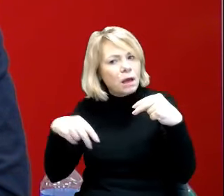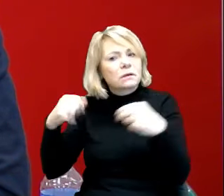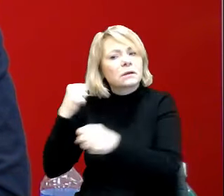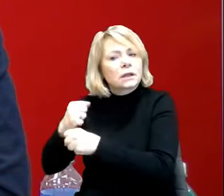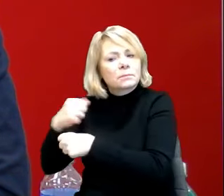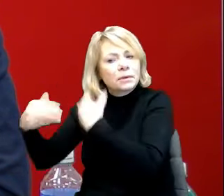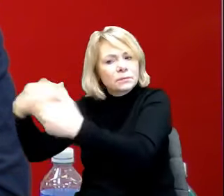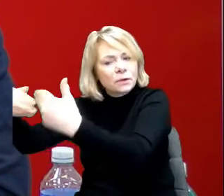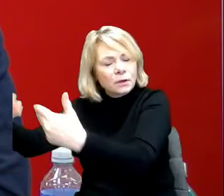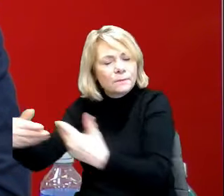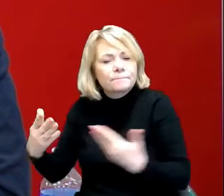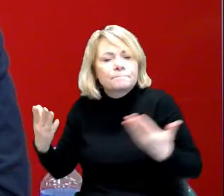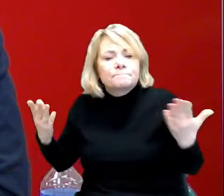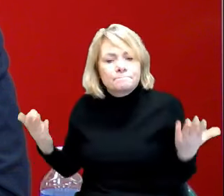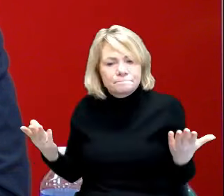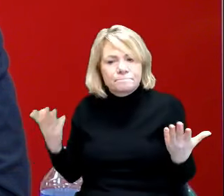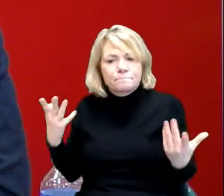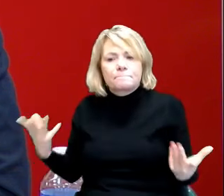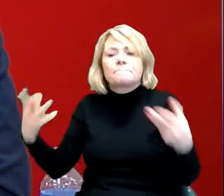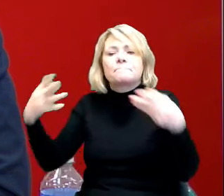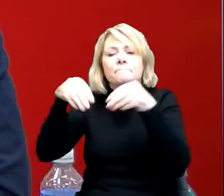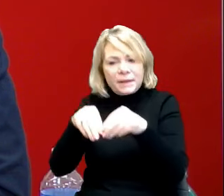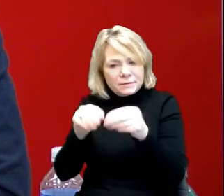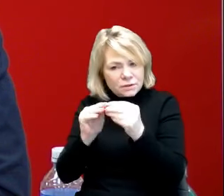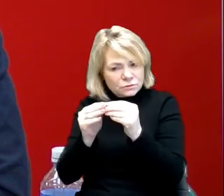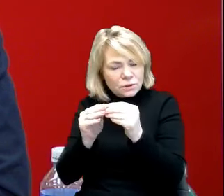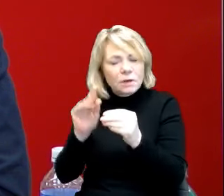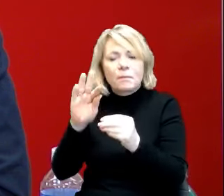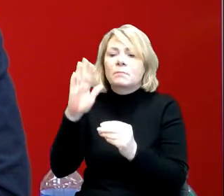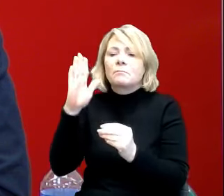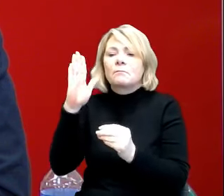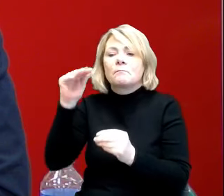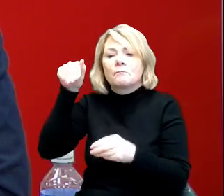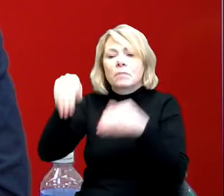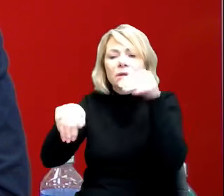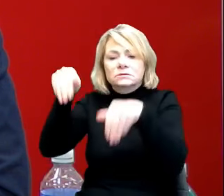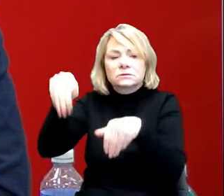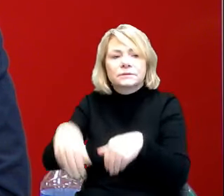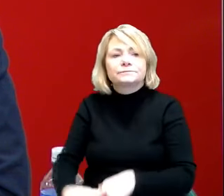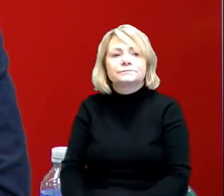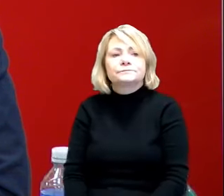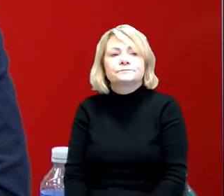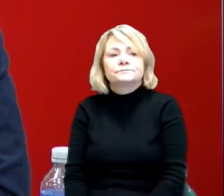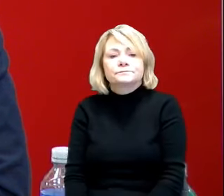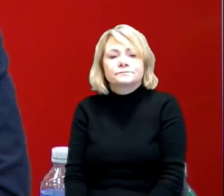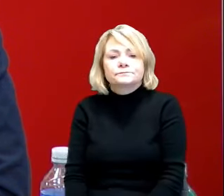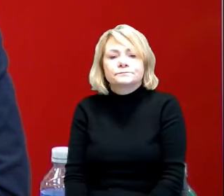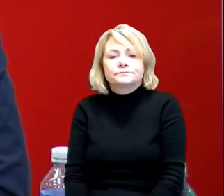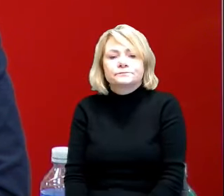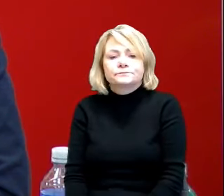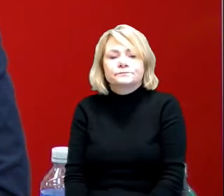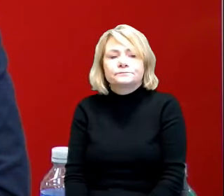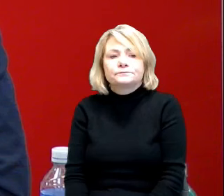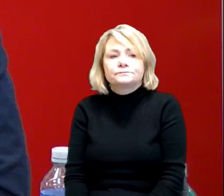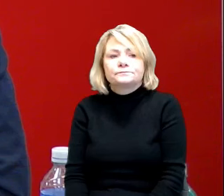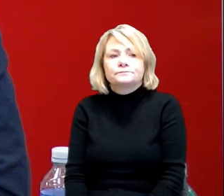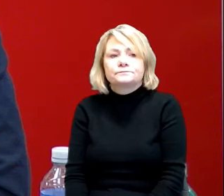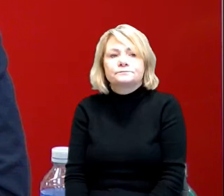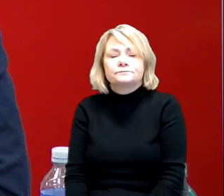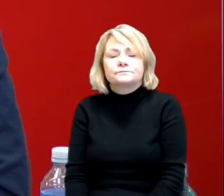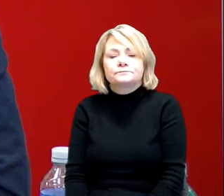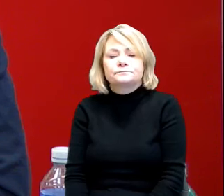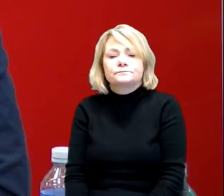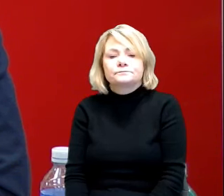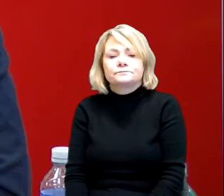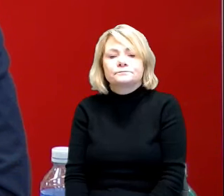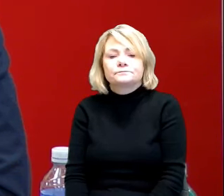tęsiam bendras sutarimas ar balsuojam kaip galim balsuot reglamentąp galim ne dėl pertraukos tik